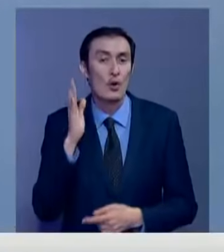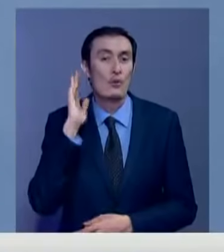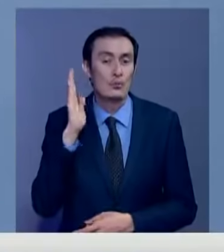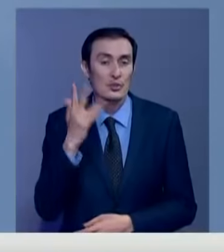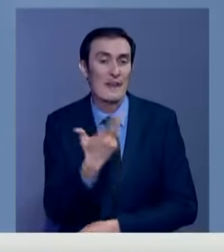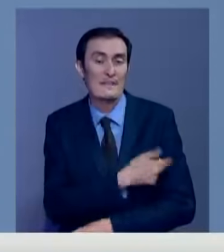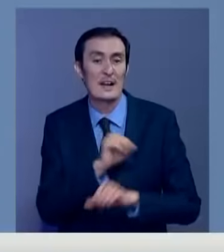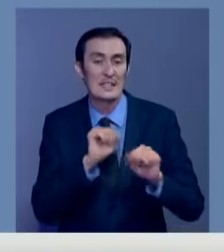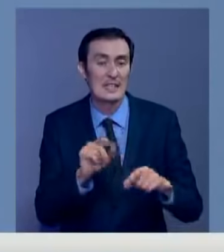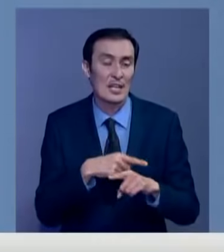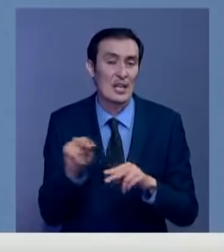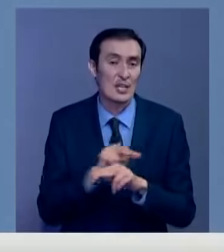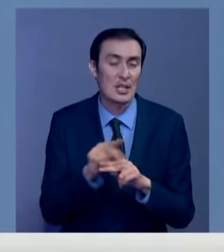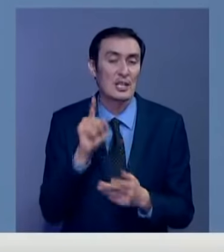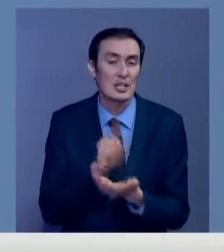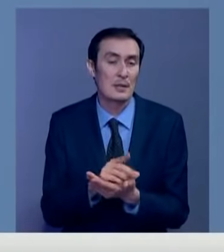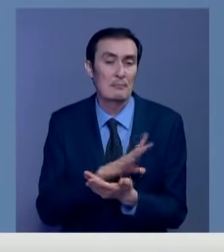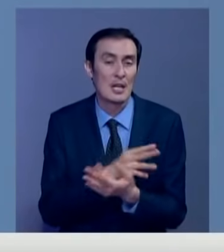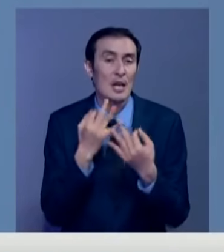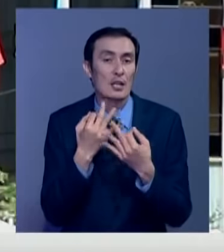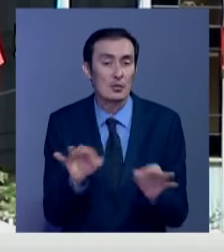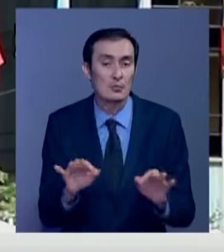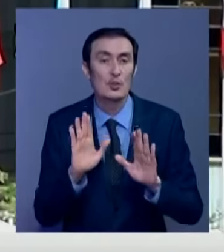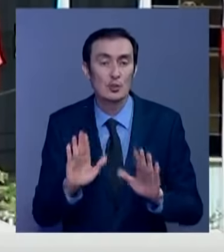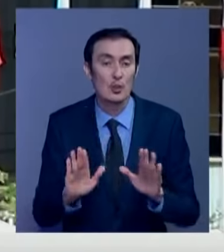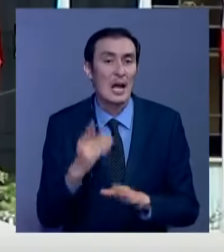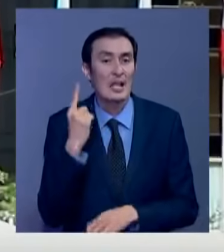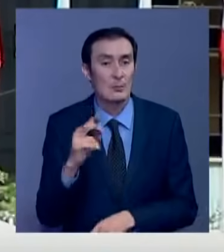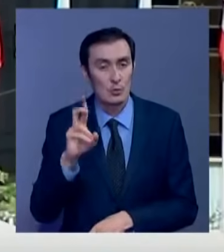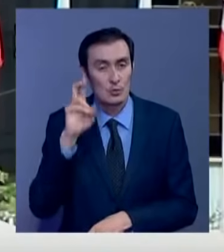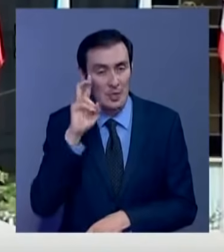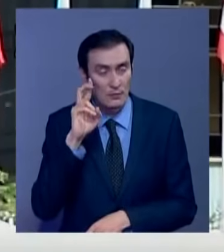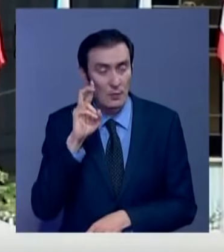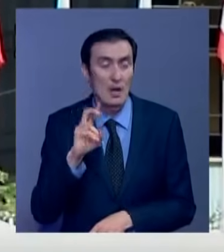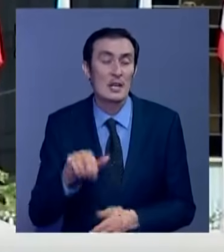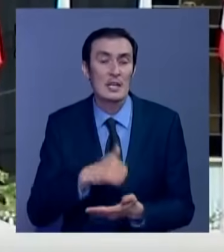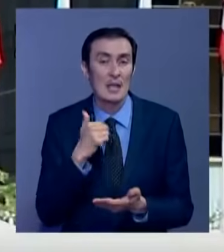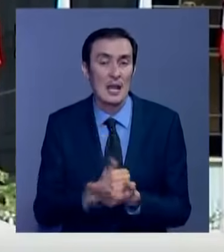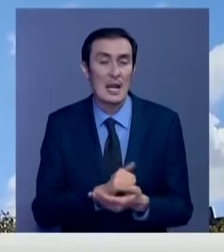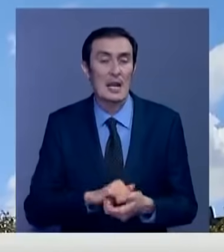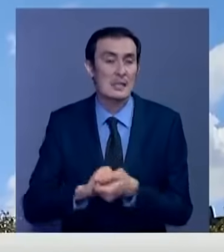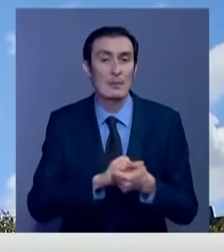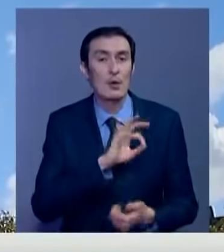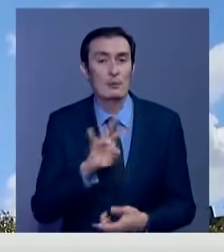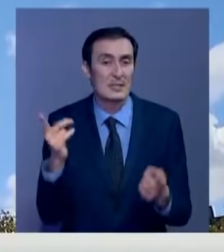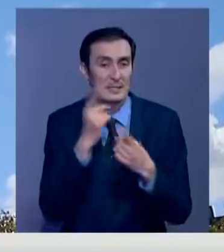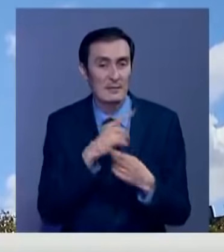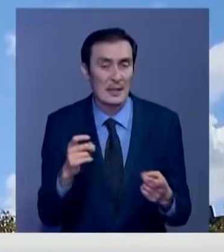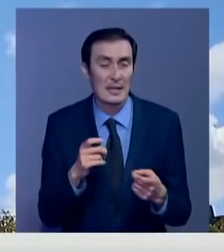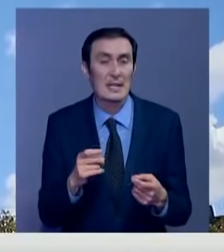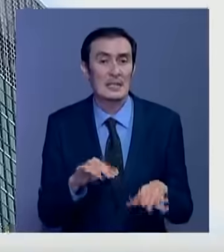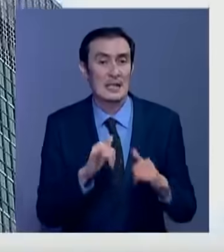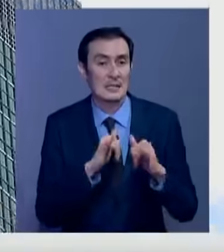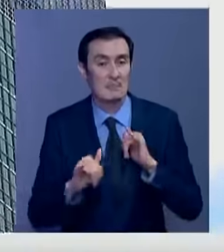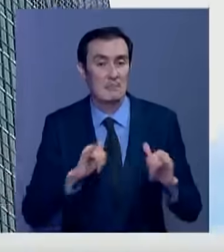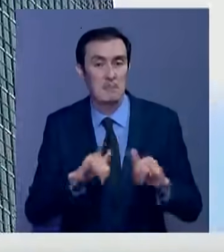будущая вакцина и лечение должны быть доступны не только одной стране либо региону. Генассамблея ООН призывает к